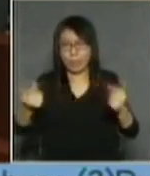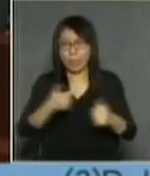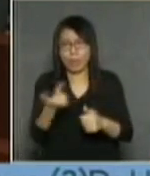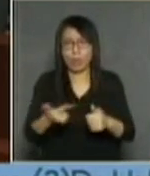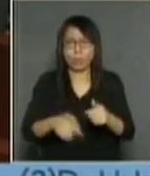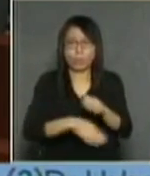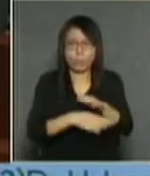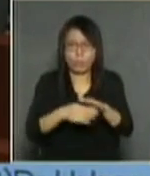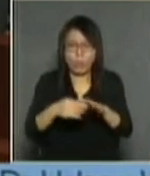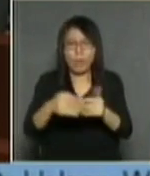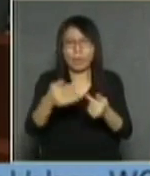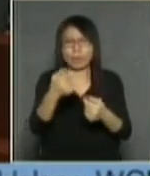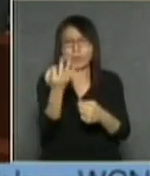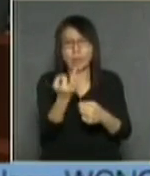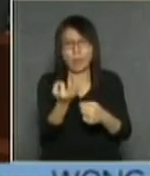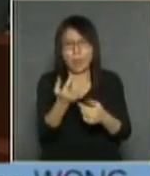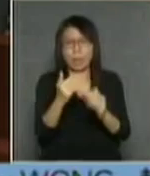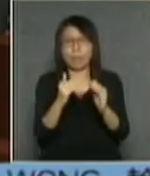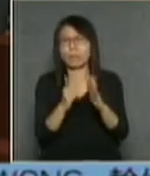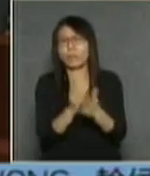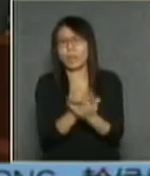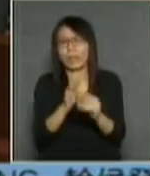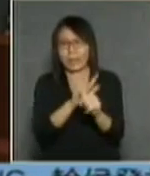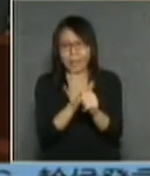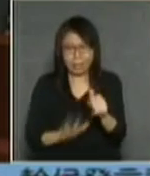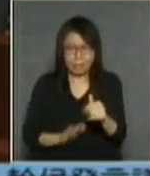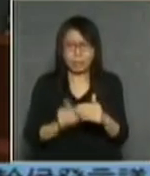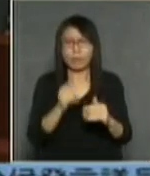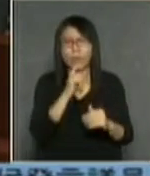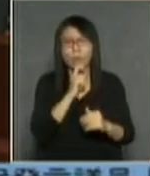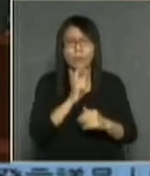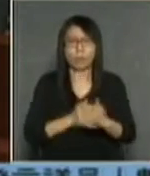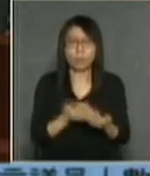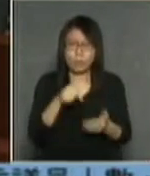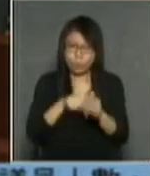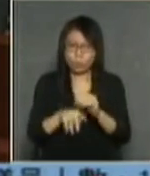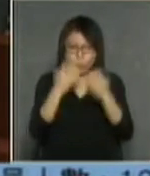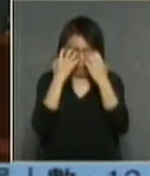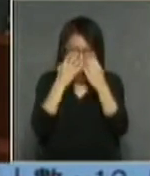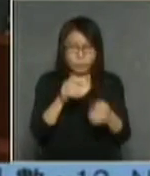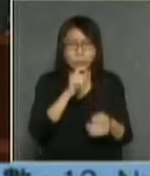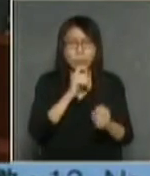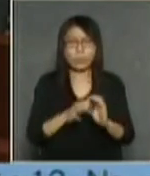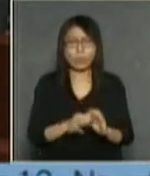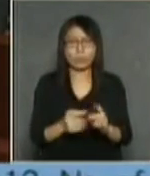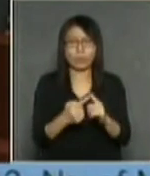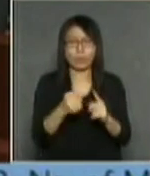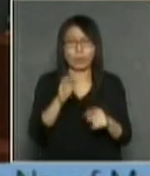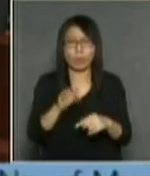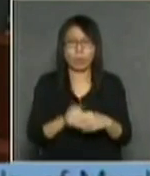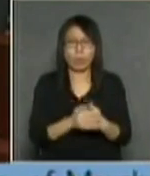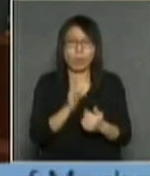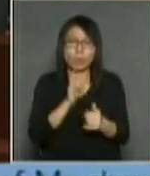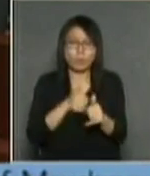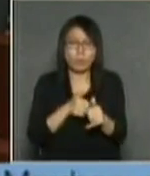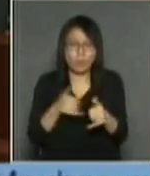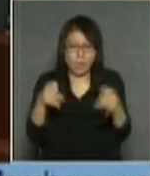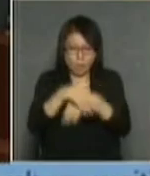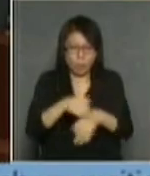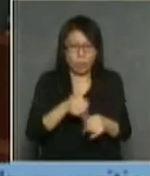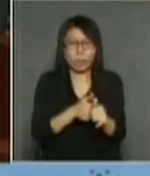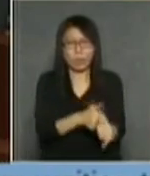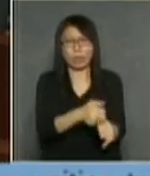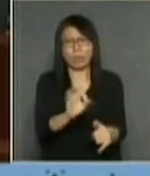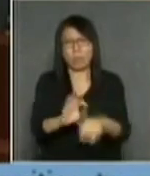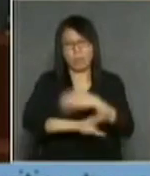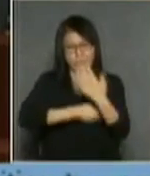庭生活大受影响？当中我们亦都留意到有人是不依合约去和法规去